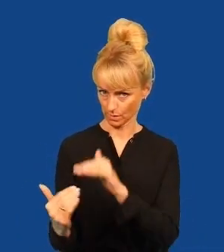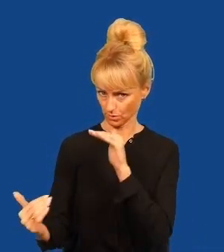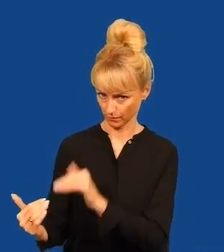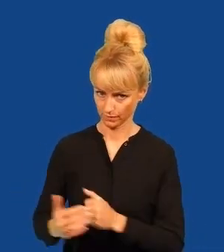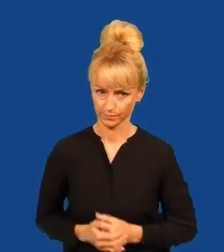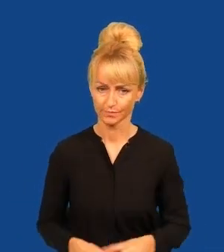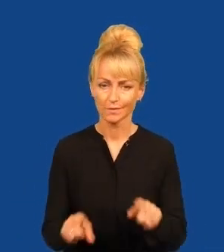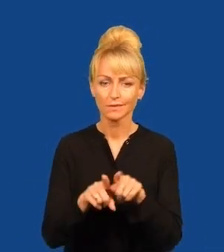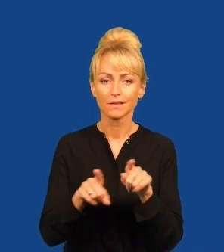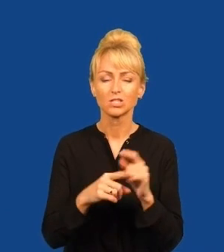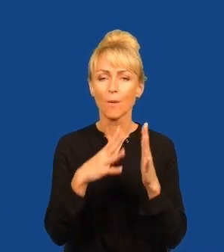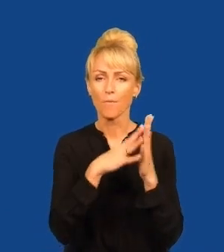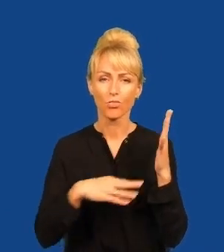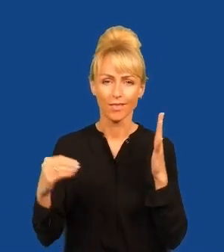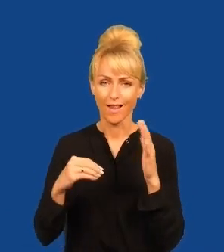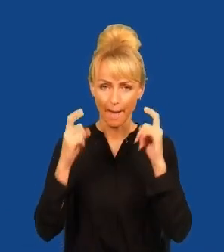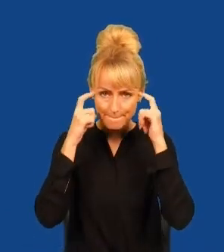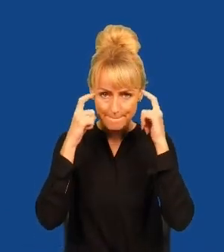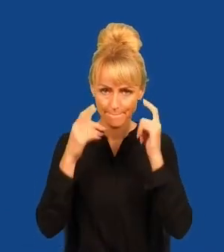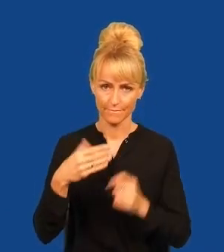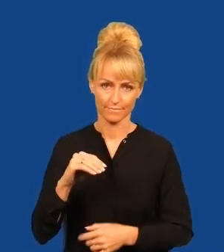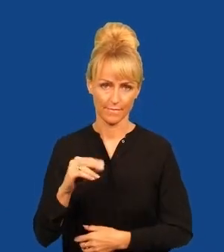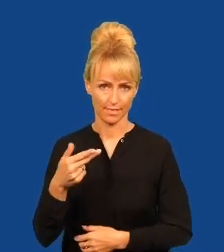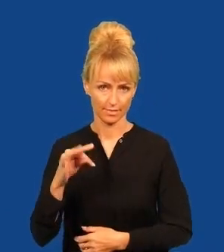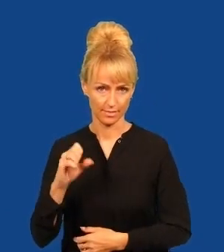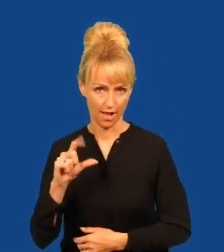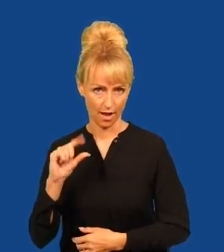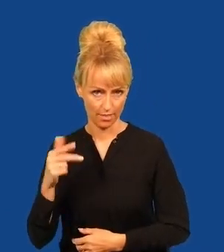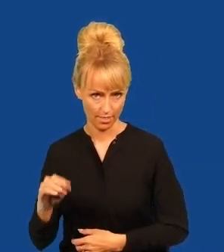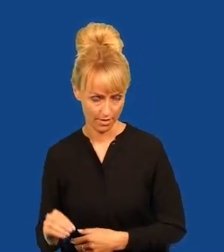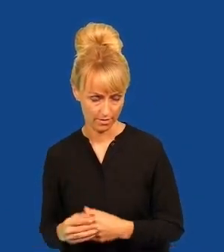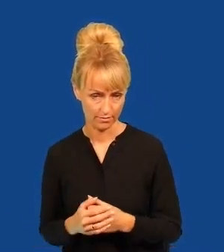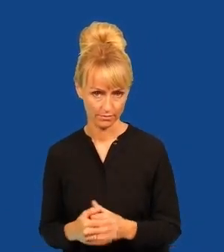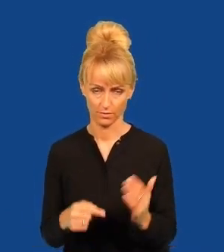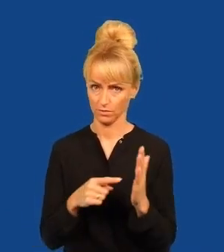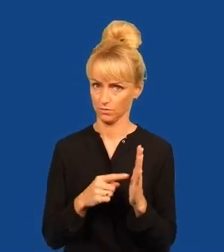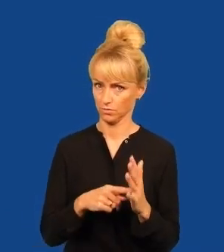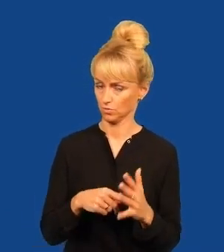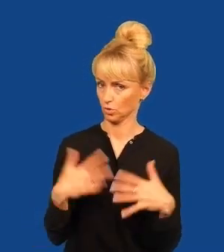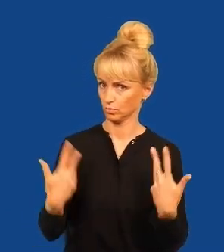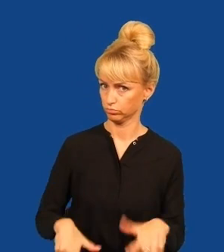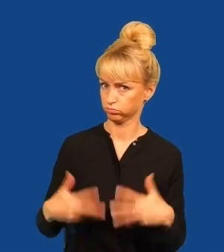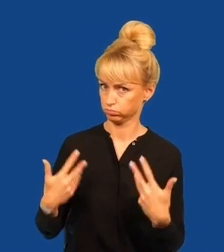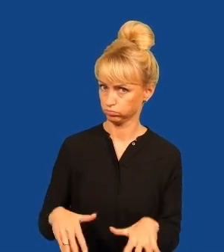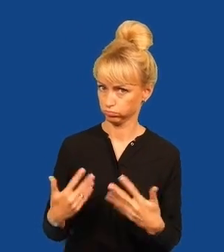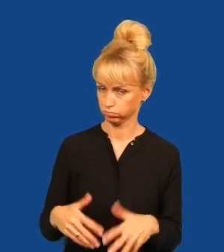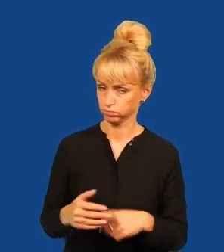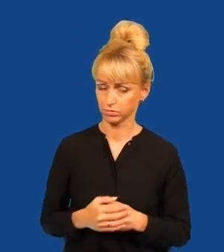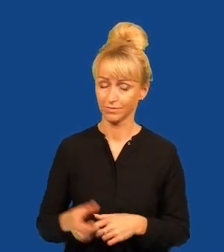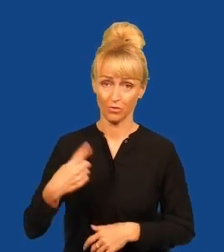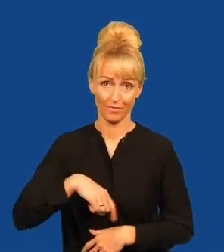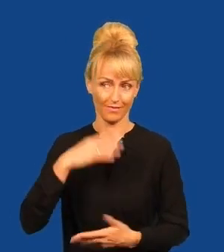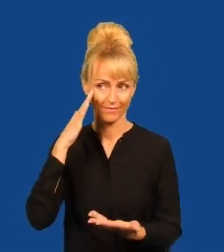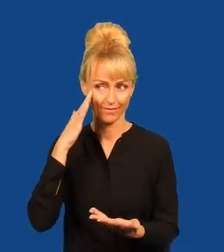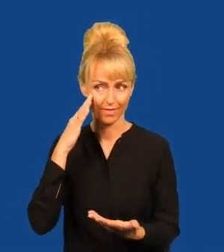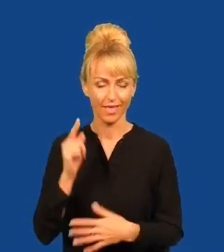co widzieliście w przypadku tego kafelka, korzystanie z takich kliszy mentalnych, to jest mega dla nas wartość, dlatego że już wiemy, że człowiek zna